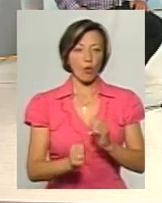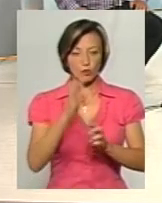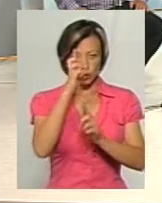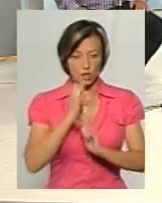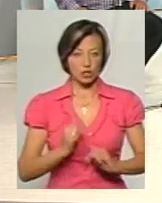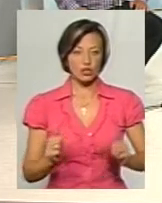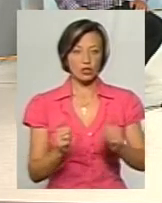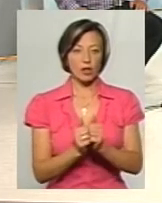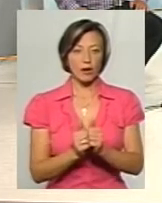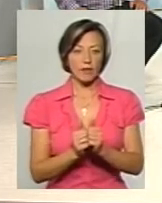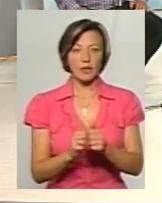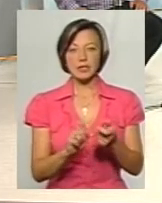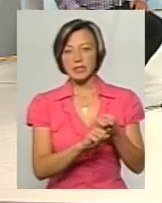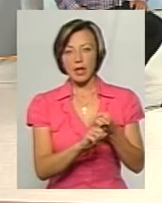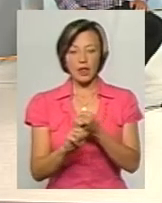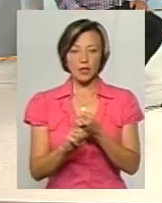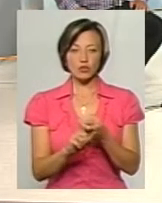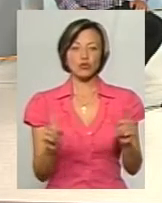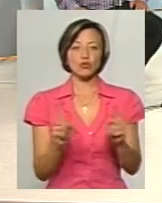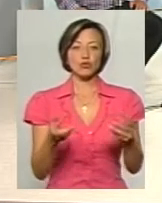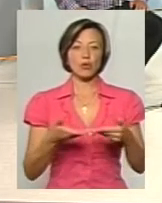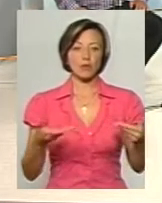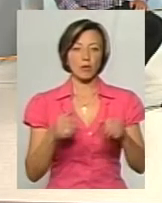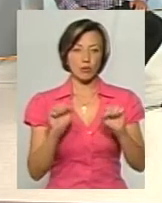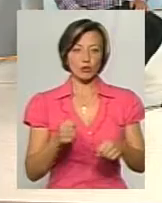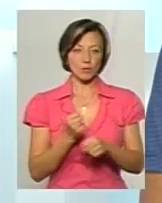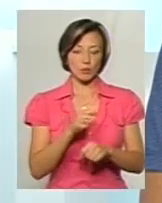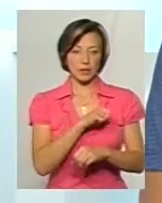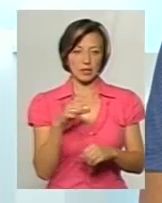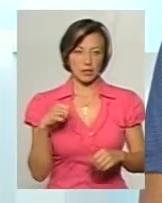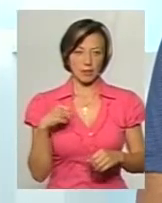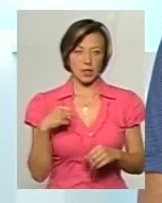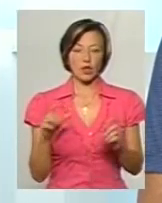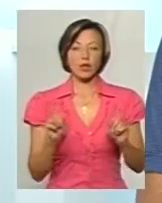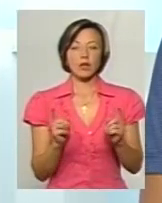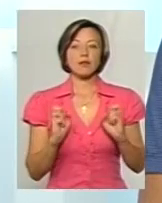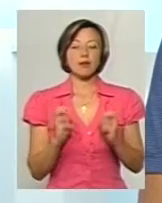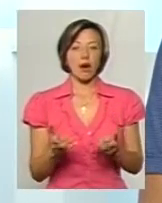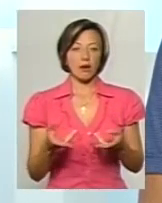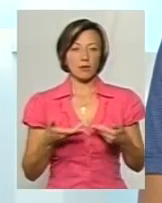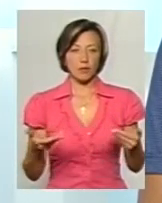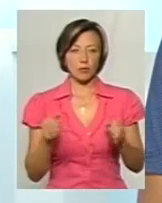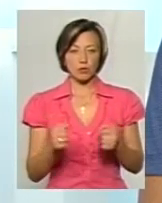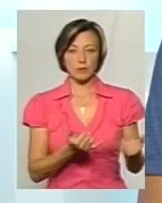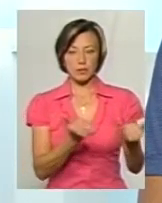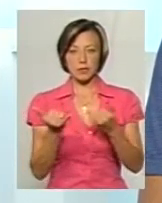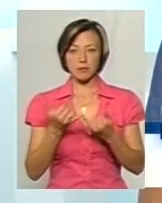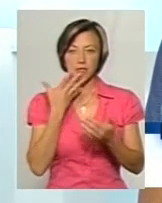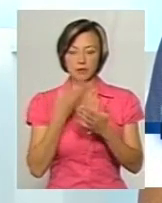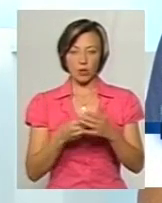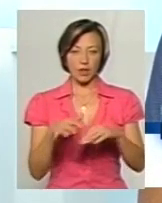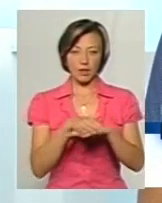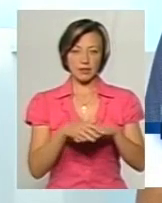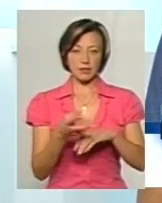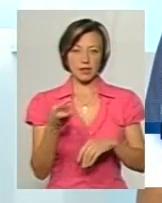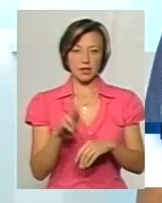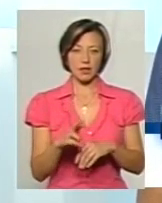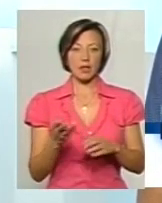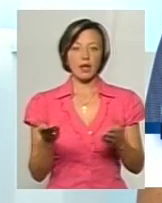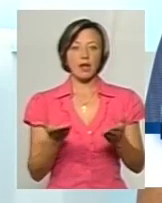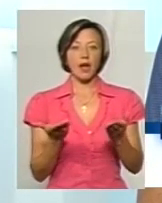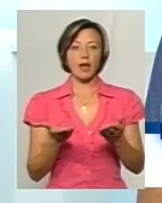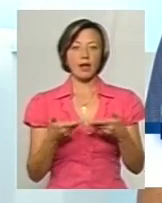держава залежить від того, що ми можемо зробити самі, як ми можемо забезпечити своє населення, який ми